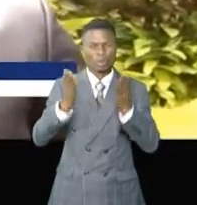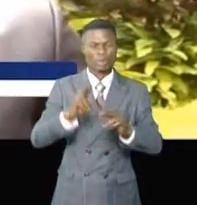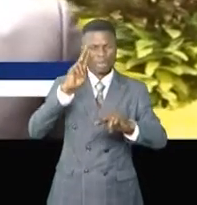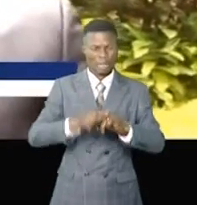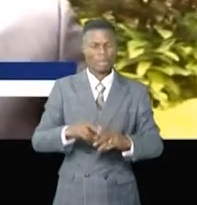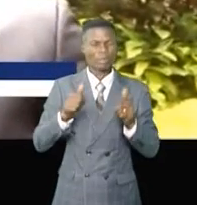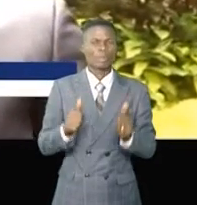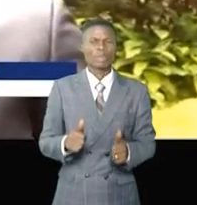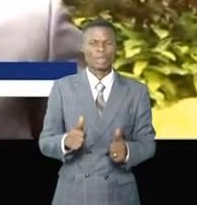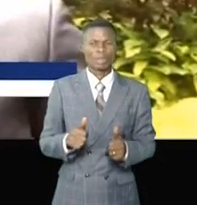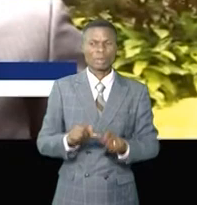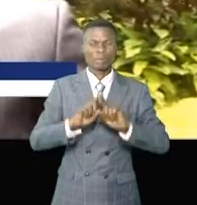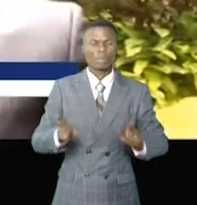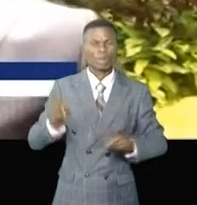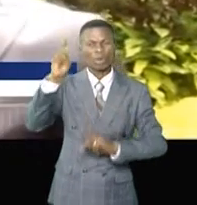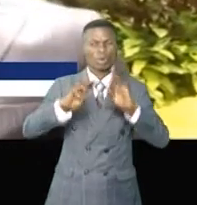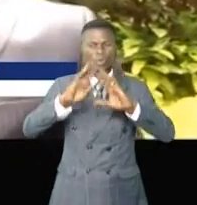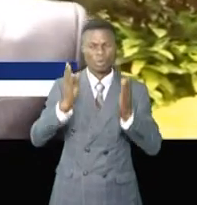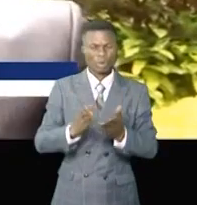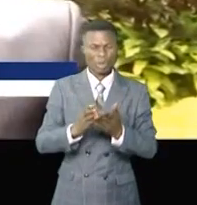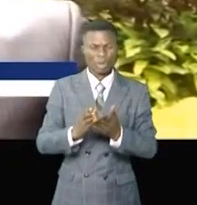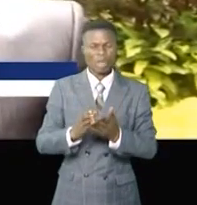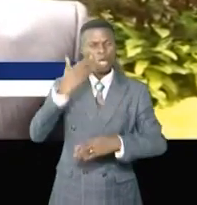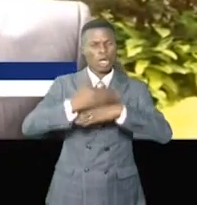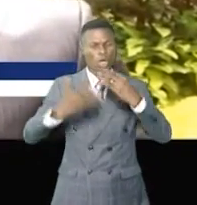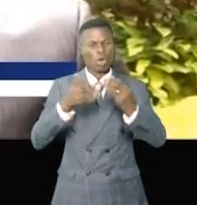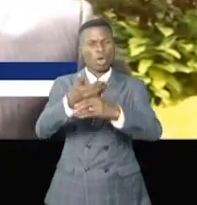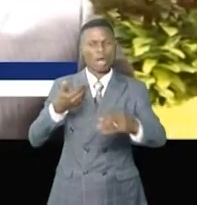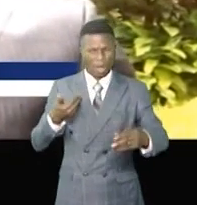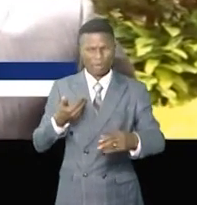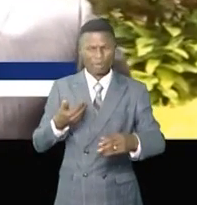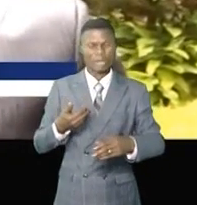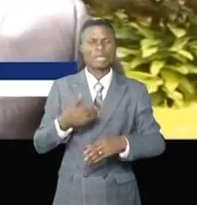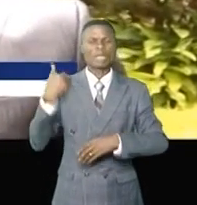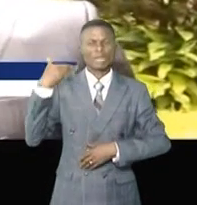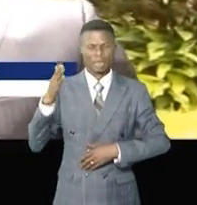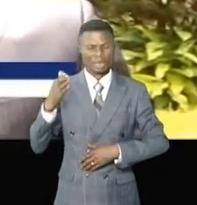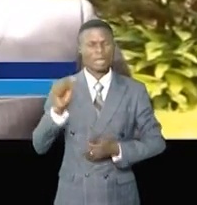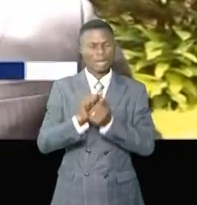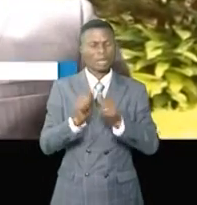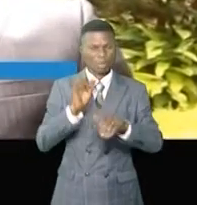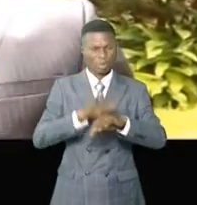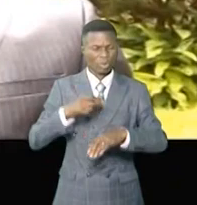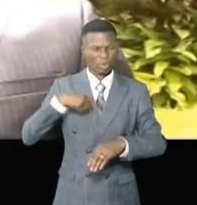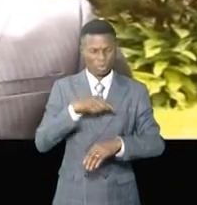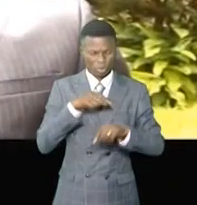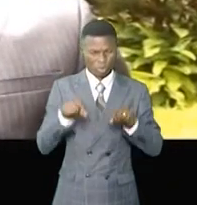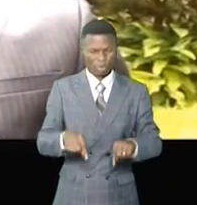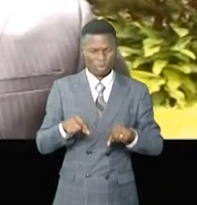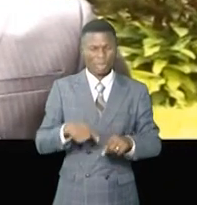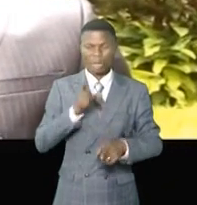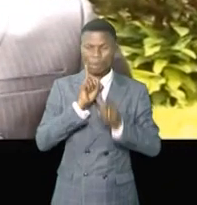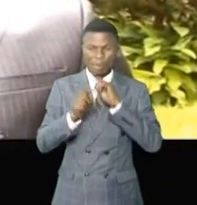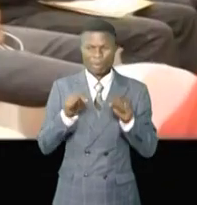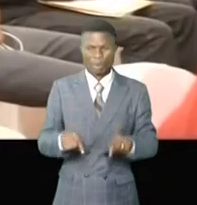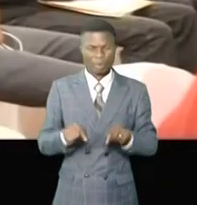habiter après. Mais les populations ont précédé l'urbanisation. Et c'est là le problème auquel nous sommes en train d'assister